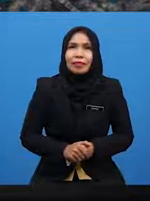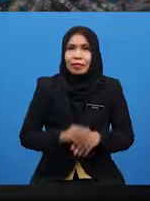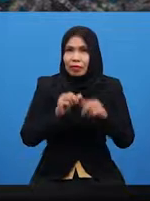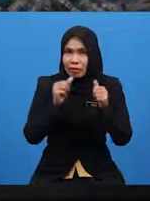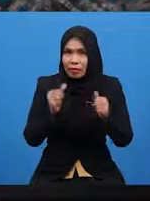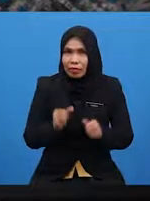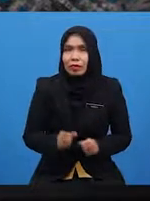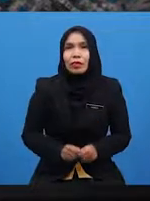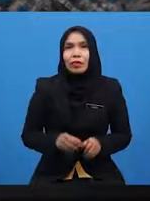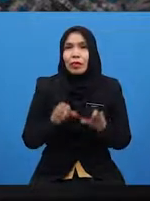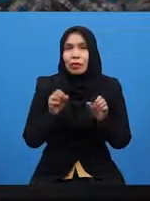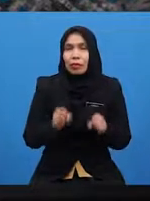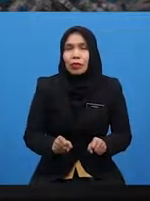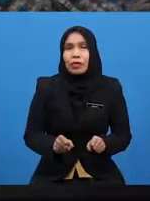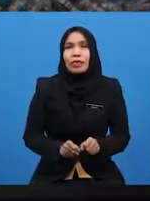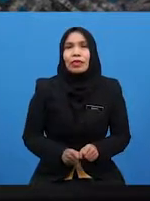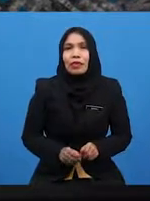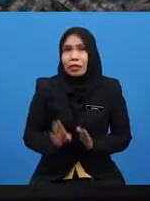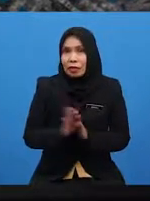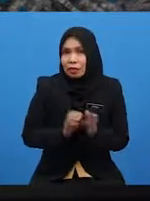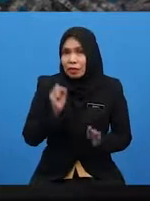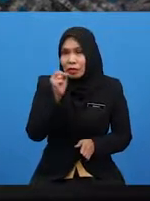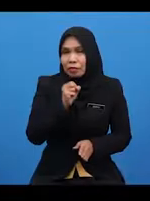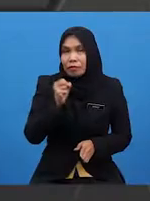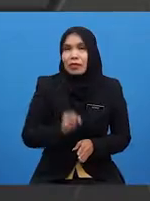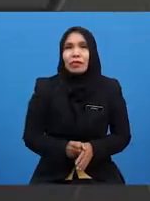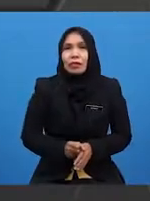Arca boleh bersifat secara realis dan juga abstrak.